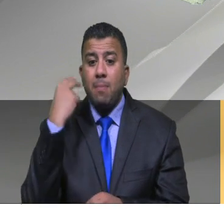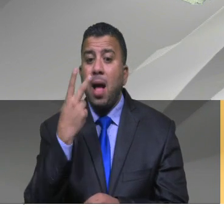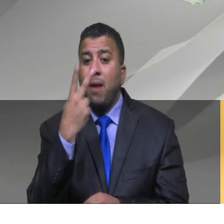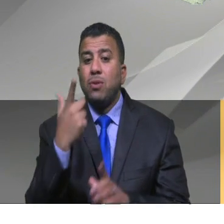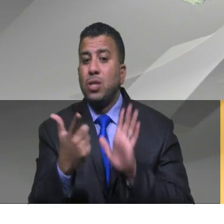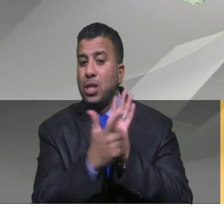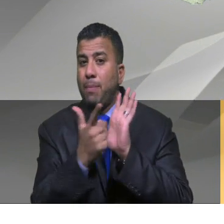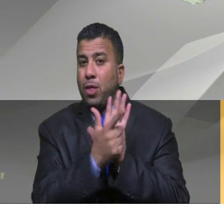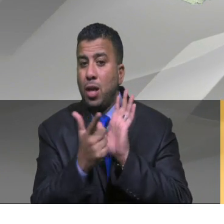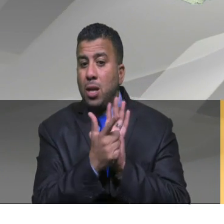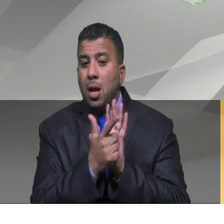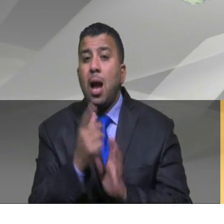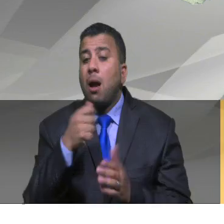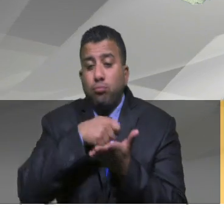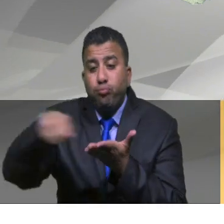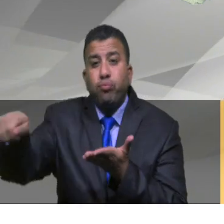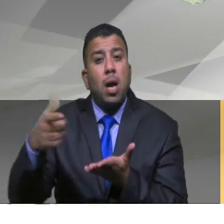2017 نحو